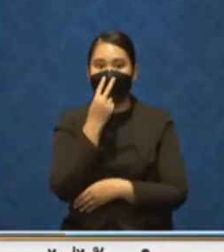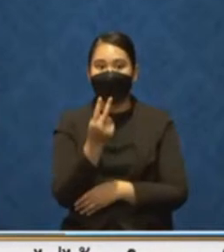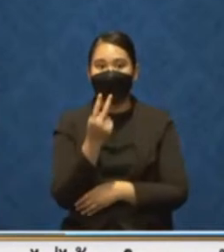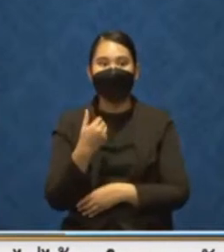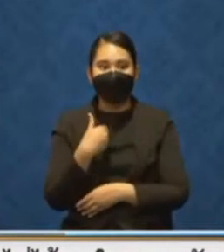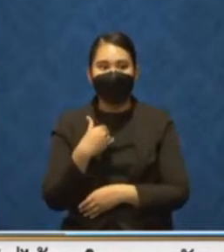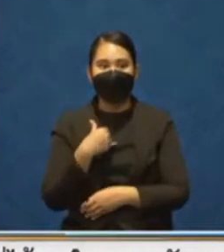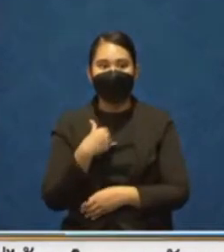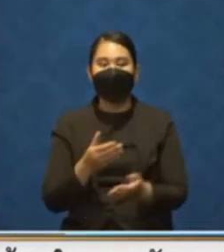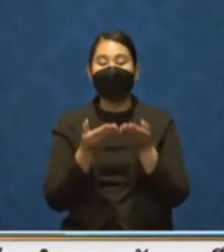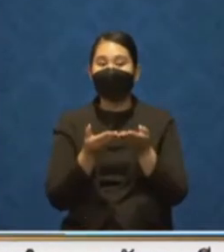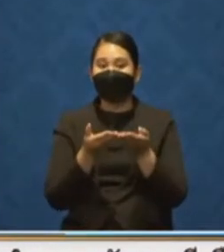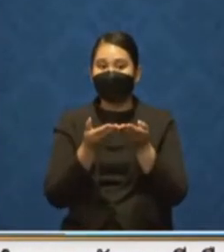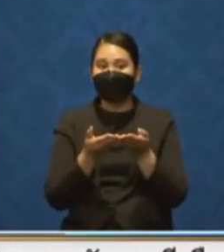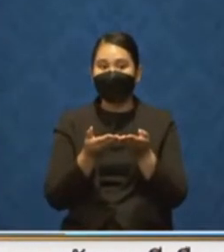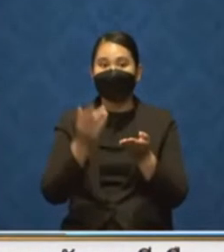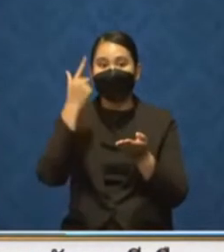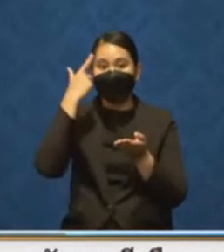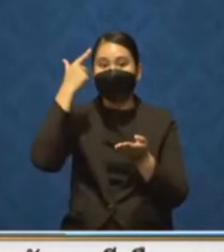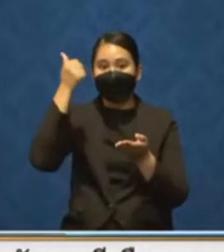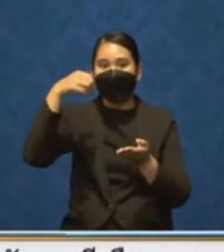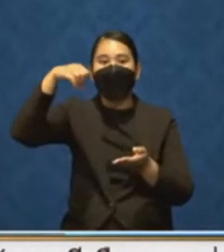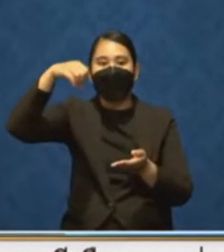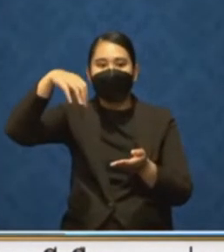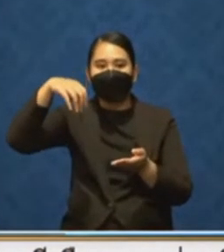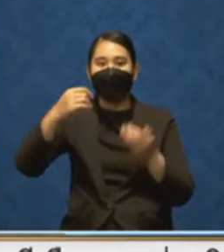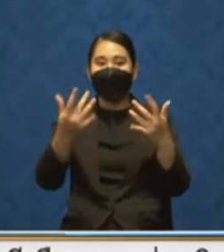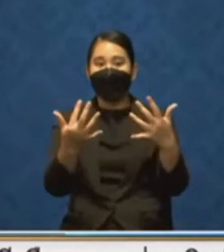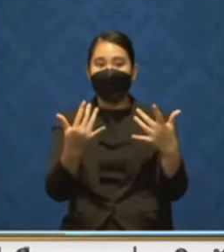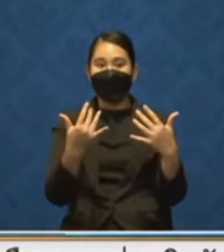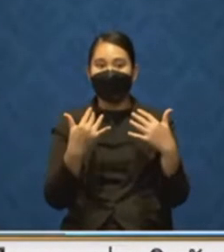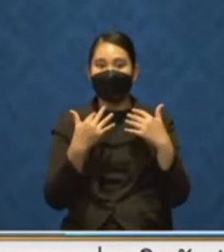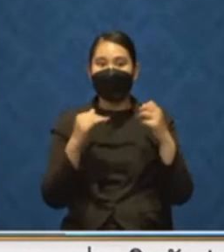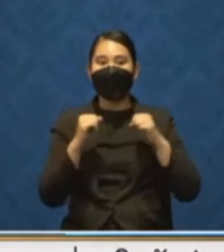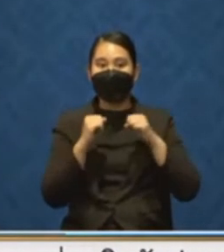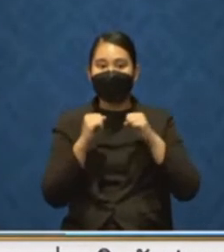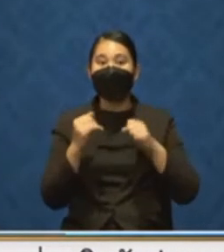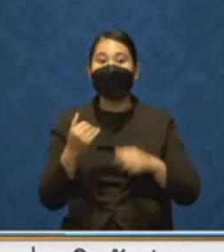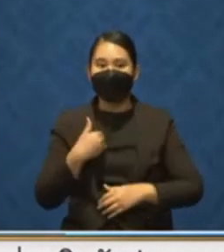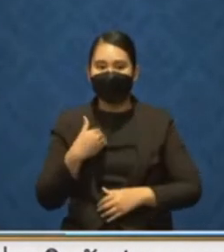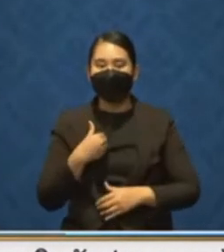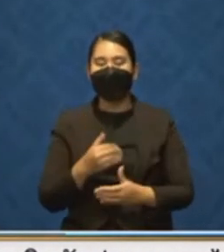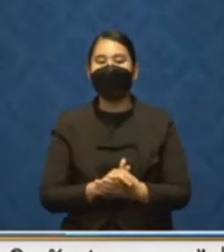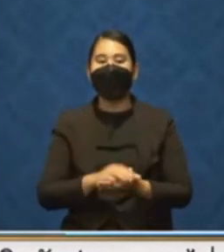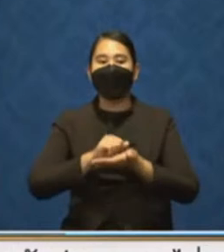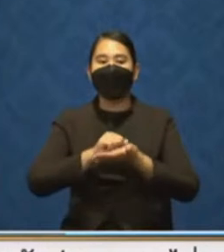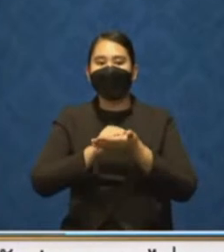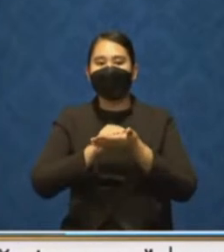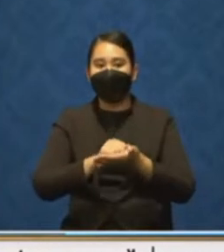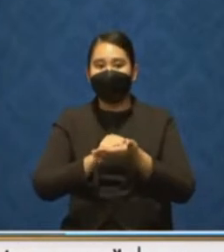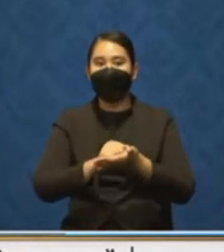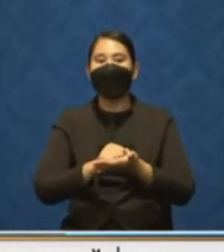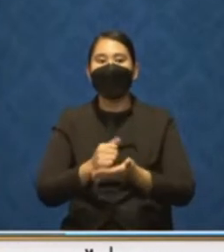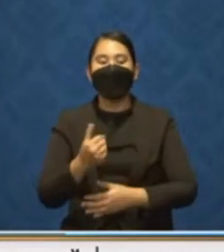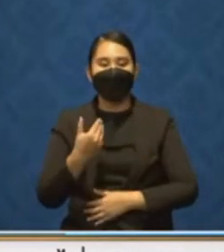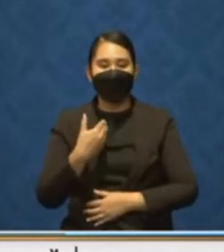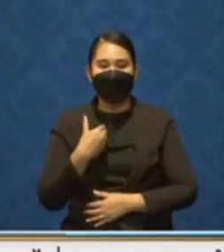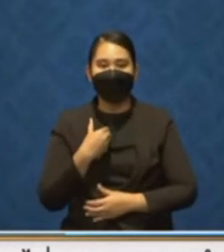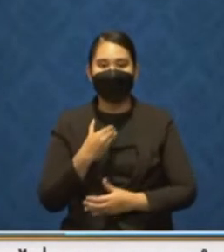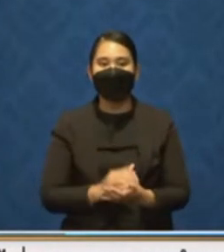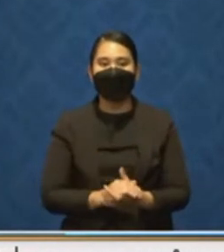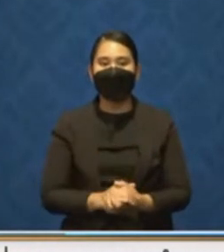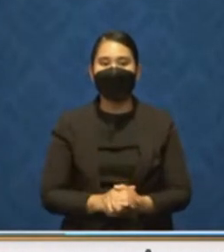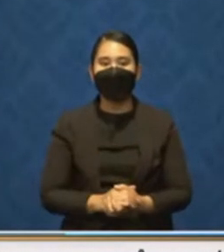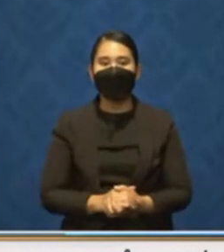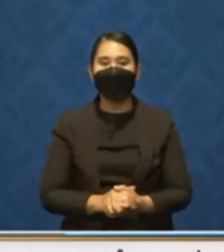Smartเฟอร์รีนะครับไปเรียนโดยสารไฟฟ้าติดแอร์ทั้งลำน่ะใช้ค่าบริการฐานะแล้วก็เป็นเป็นเป็น